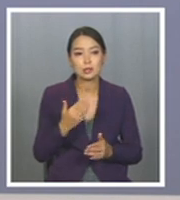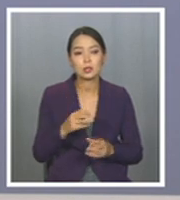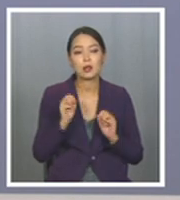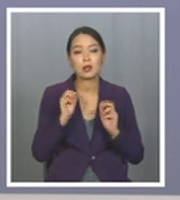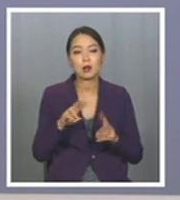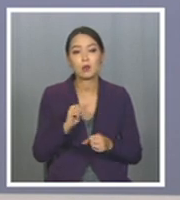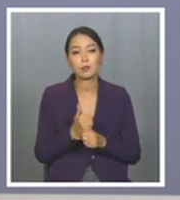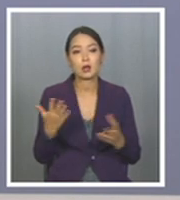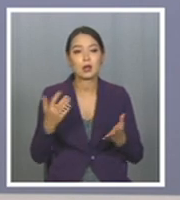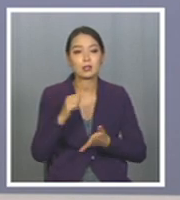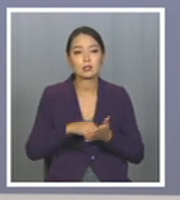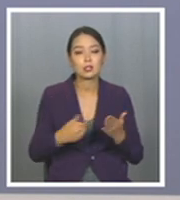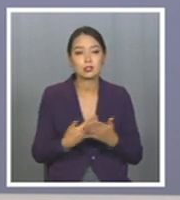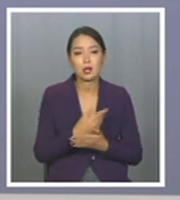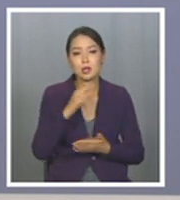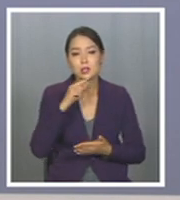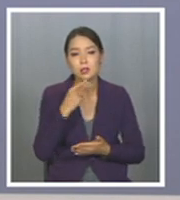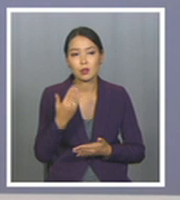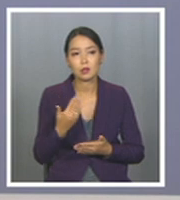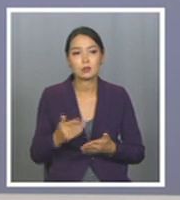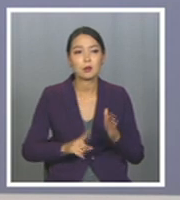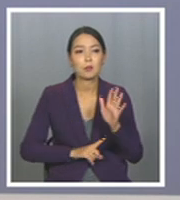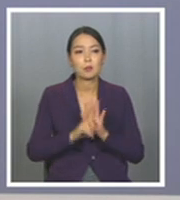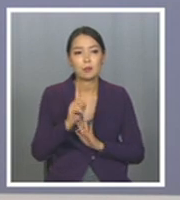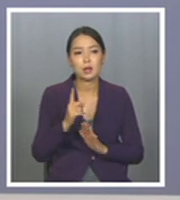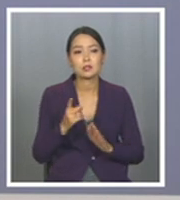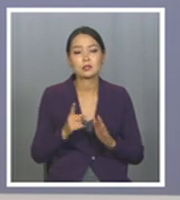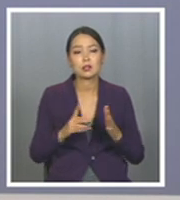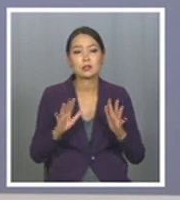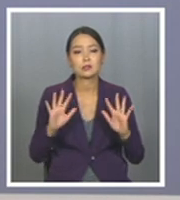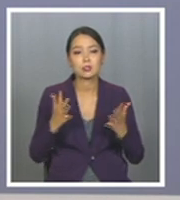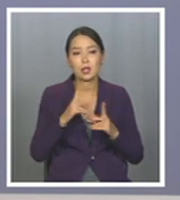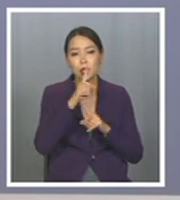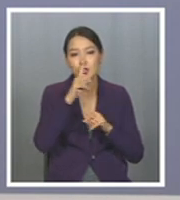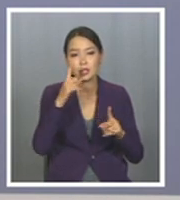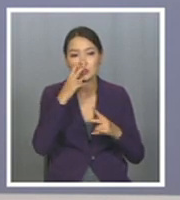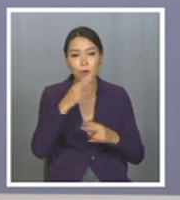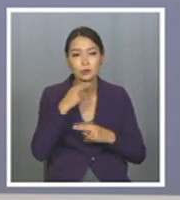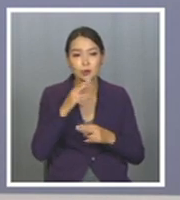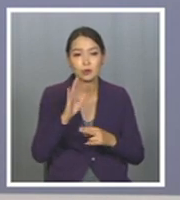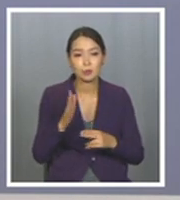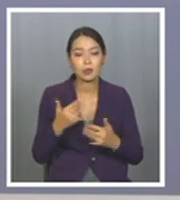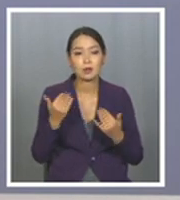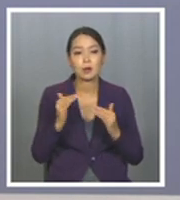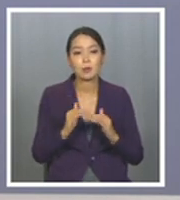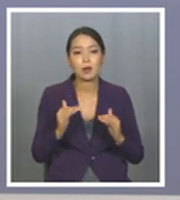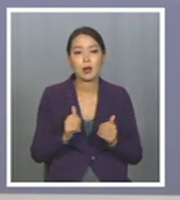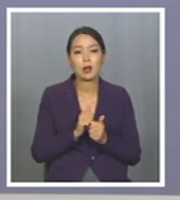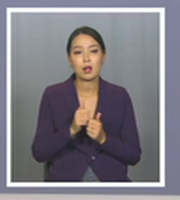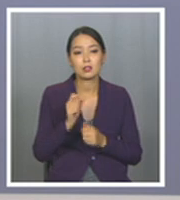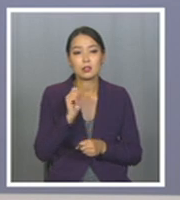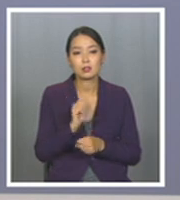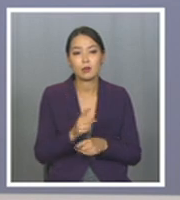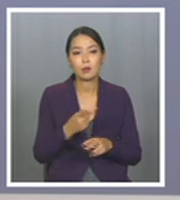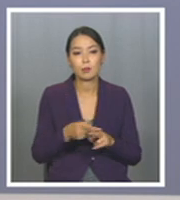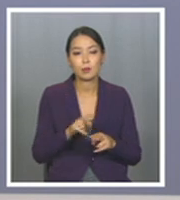жаңа экономикалық саясаттан бас тартты дегенге ерекше тоқталдық. Ендеше балалар, алғашқы тапсырмамыз да дәл